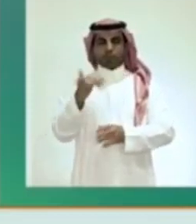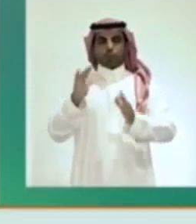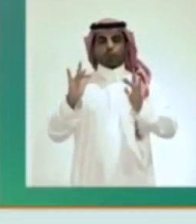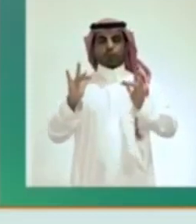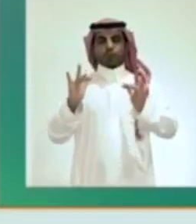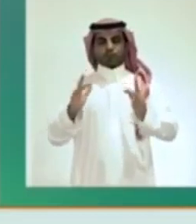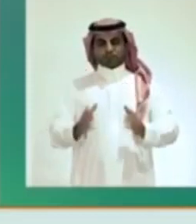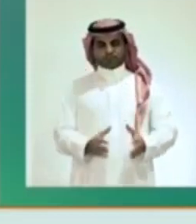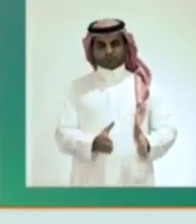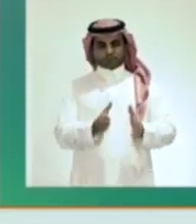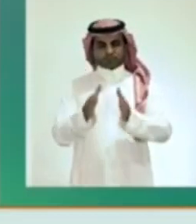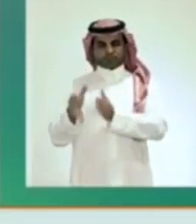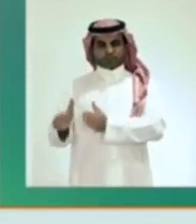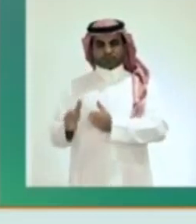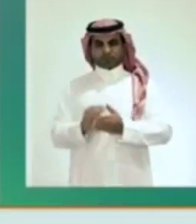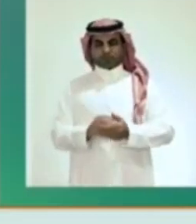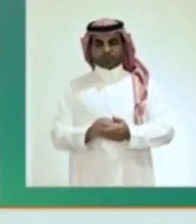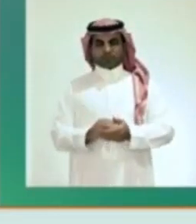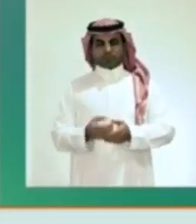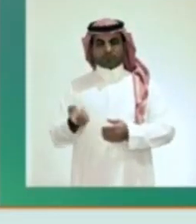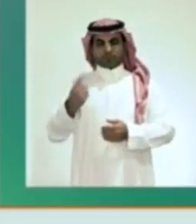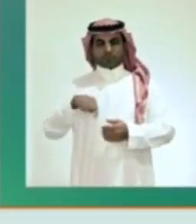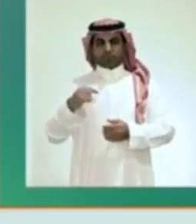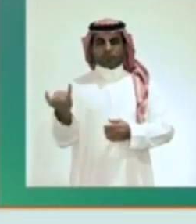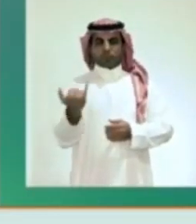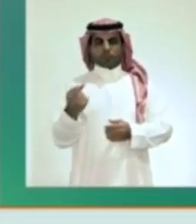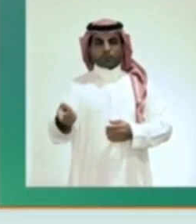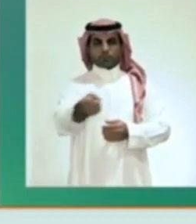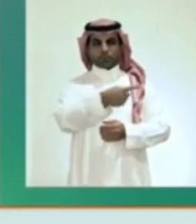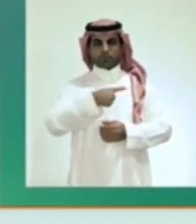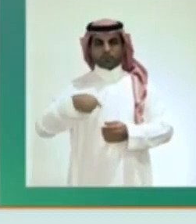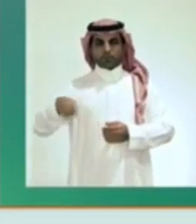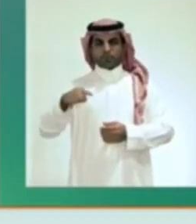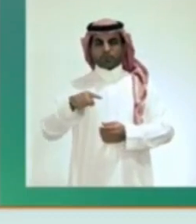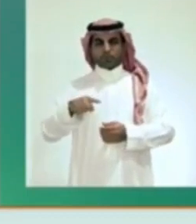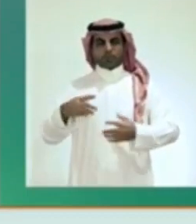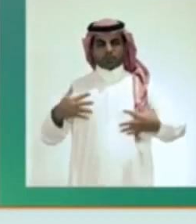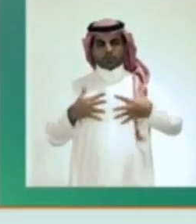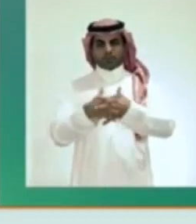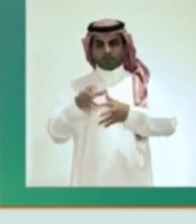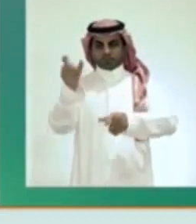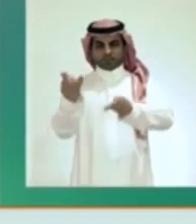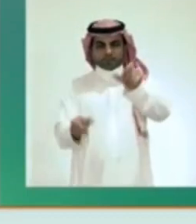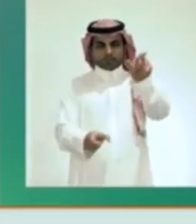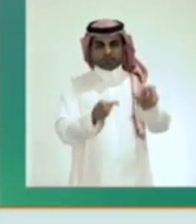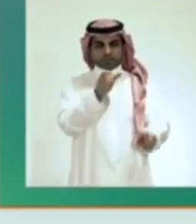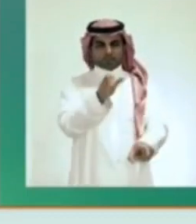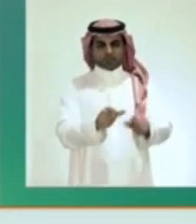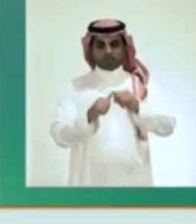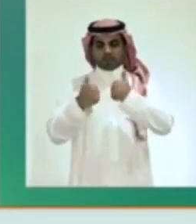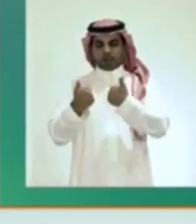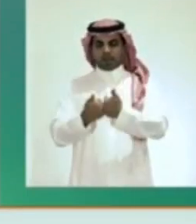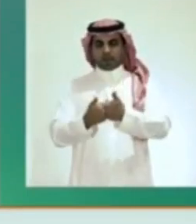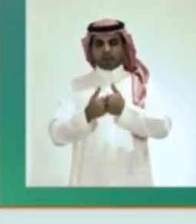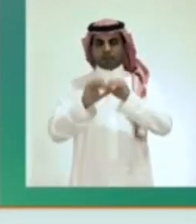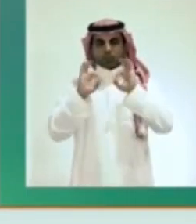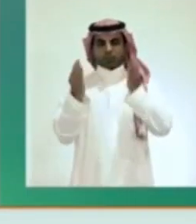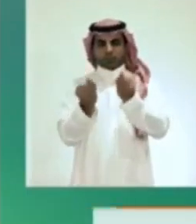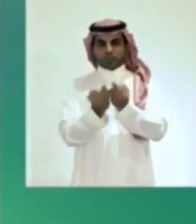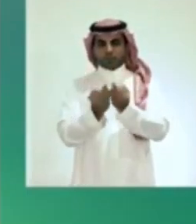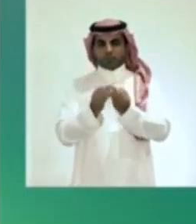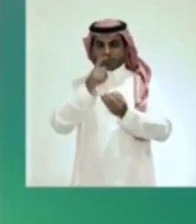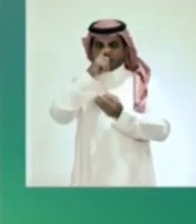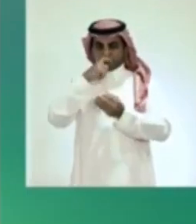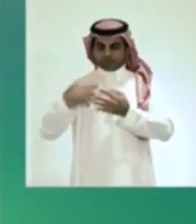وجدة. ولكن دورنا جزء من الكل، ويجب على الشخص بنفسه وعلى العائلة وعلى المجتمع